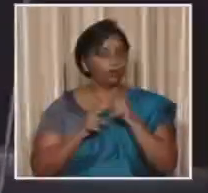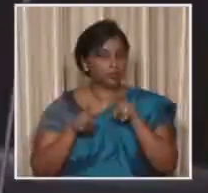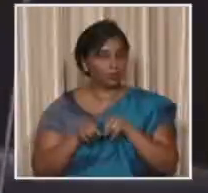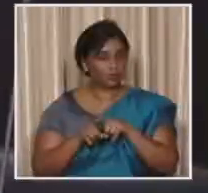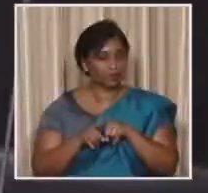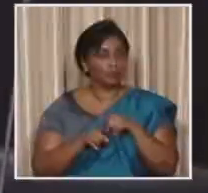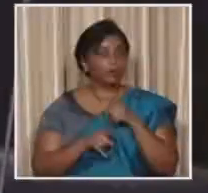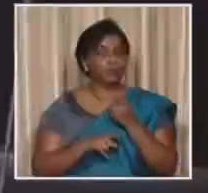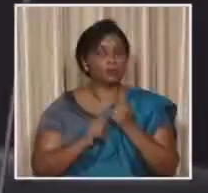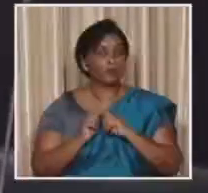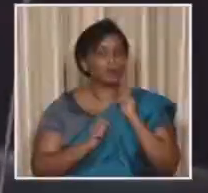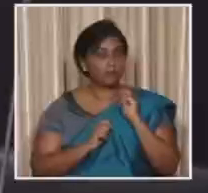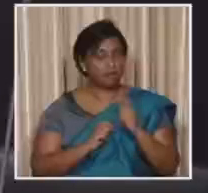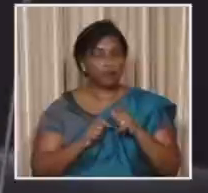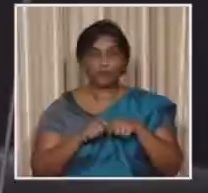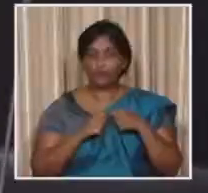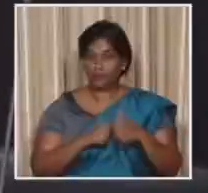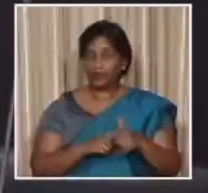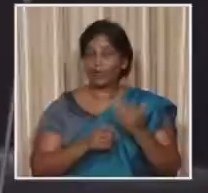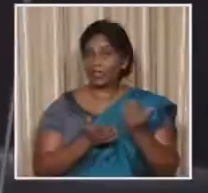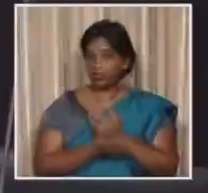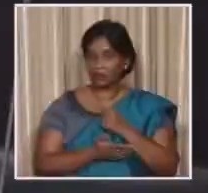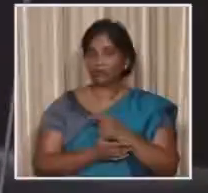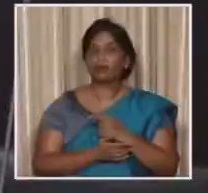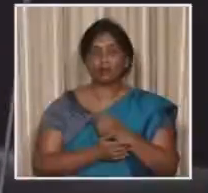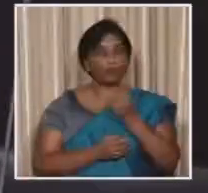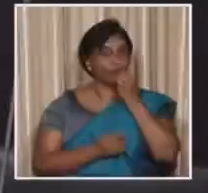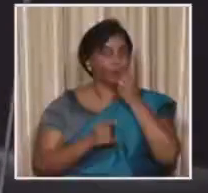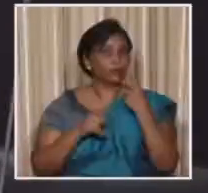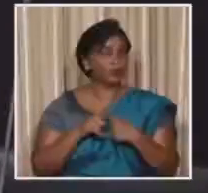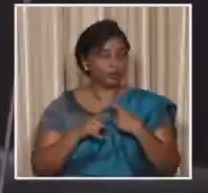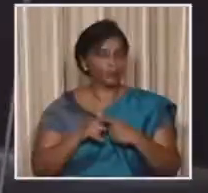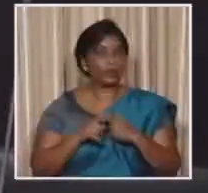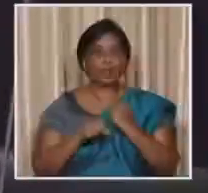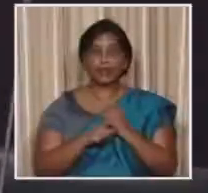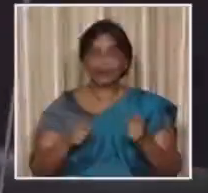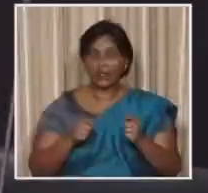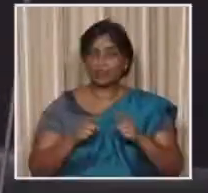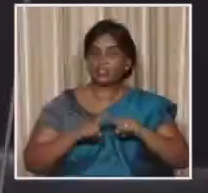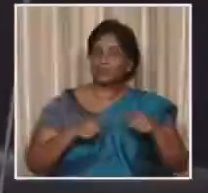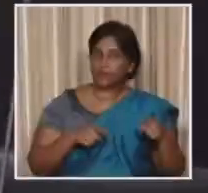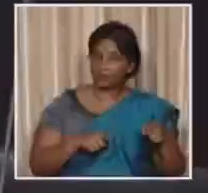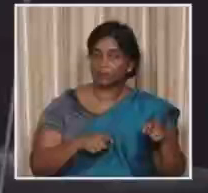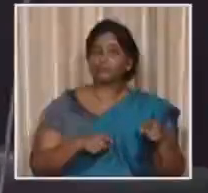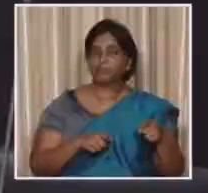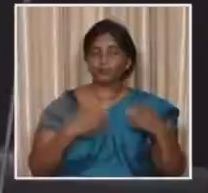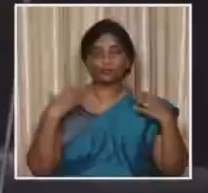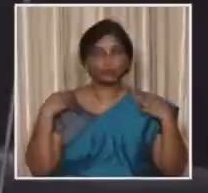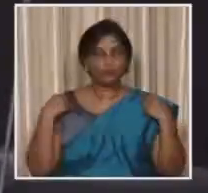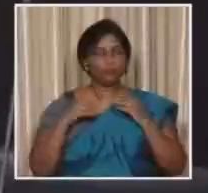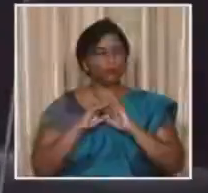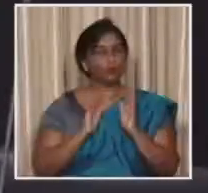මේ මිල ගෙවීම් වලට වියදමට අතිරේකව ආහාර පිසීම සඳහා ගෑස් සහ වෙනත් පාසුකම්